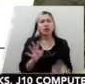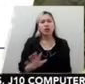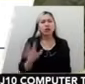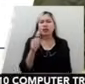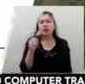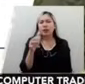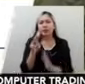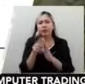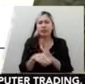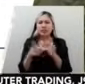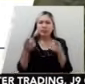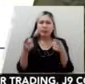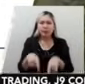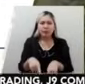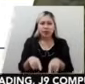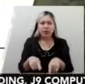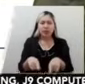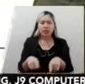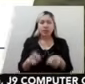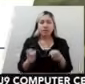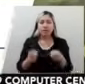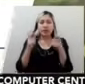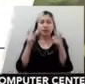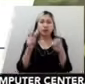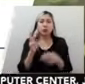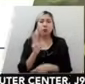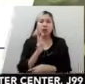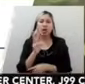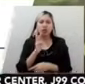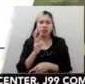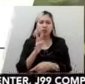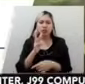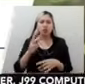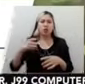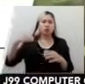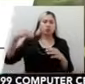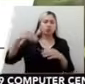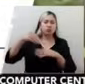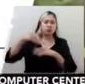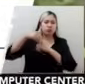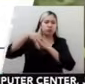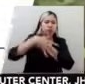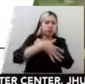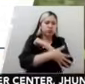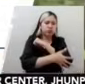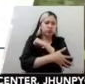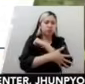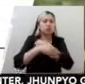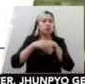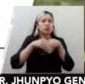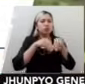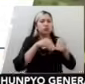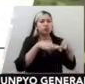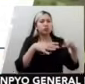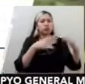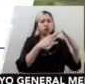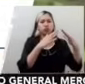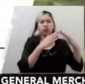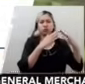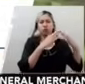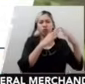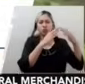tapos wala na. Wala na po sila. Pagtingin ko na may kalagyan, bukas po yun, nakita yung bahay na mami. Wala na po yung